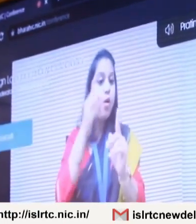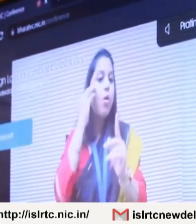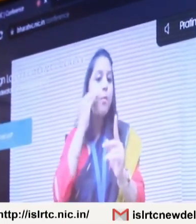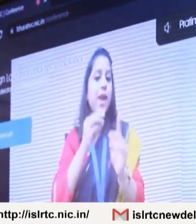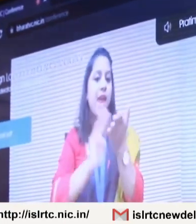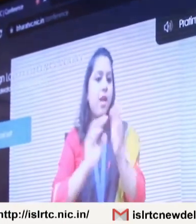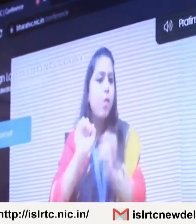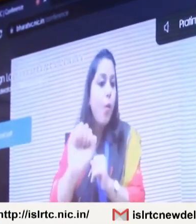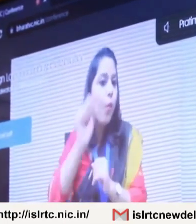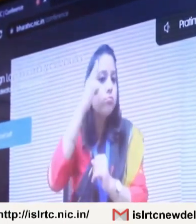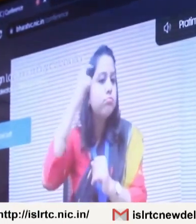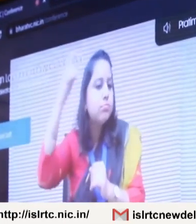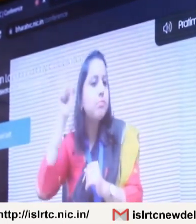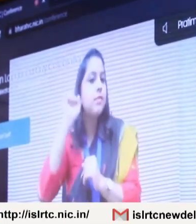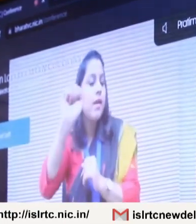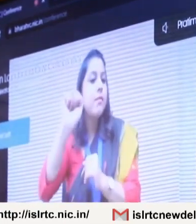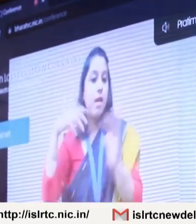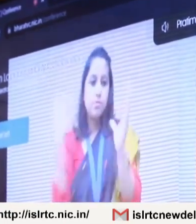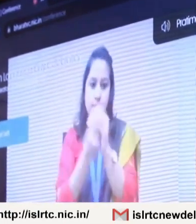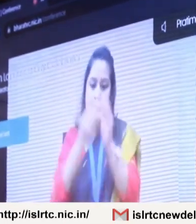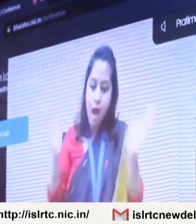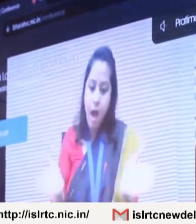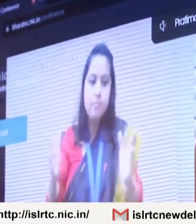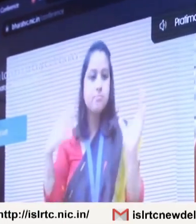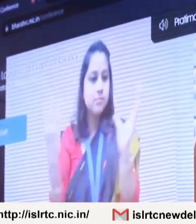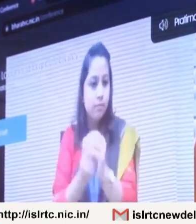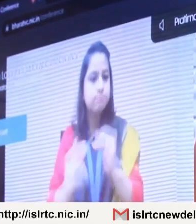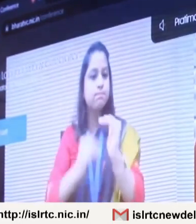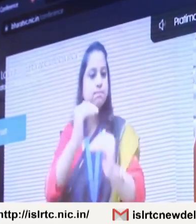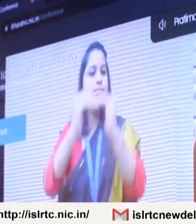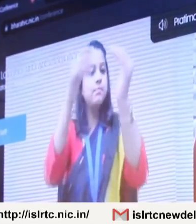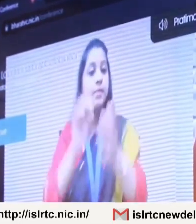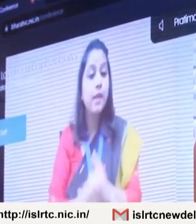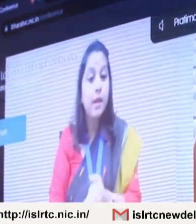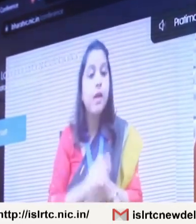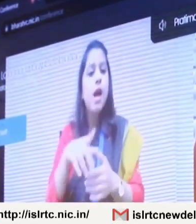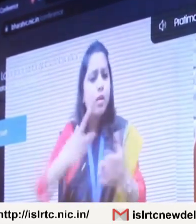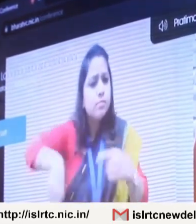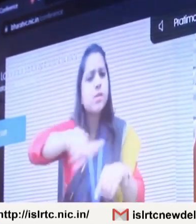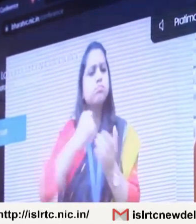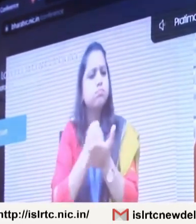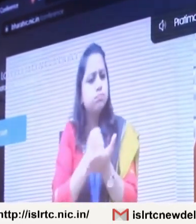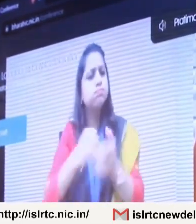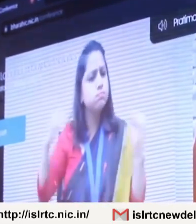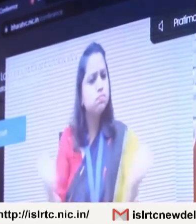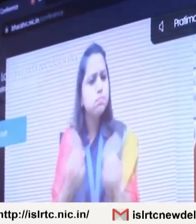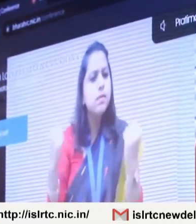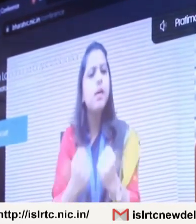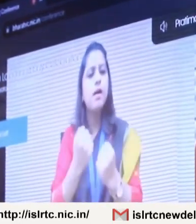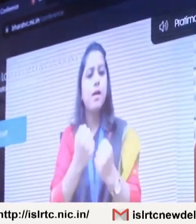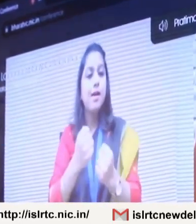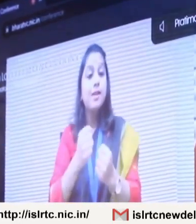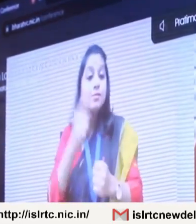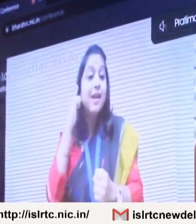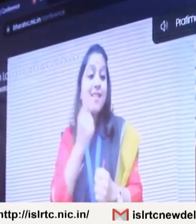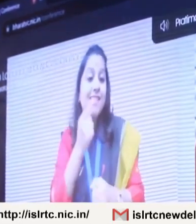सबका साथ सबका विकास सबका विश्वास लेके सबको प्रयास से हमारे श्रवण बाधित जो भाई